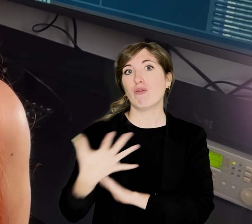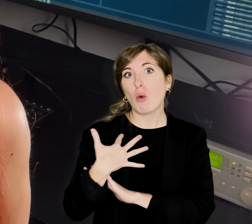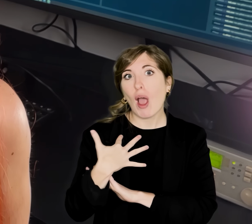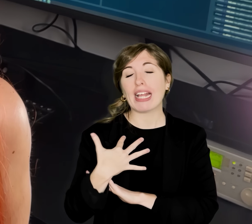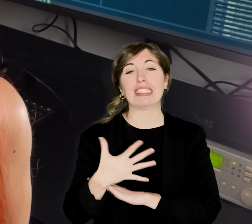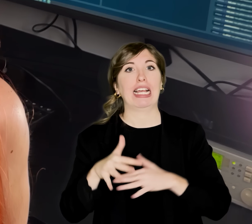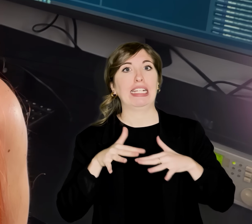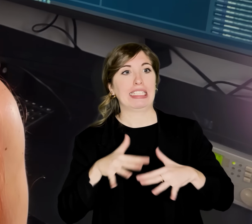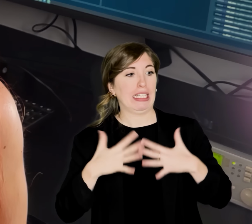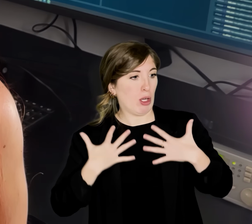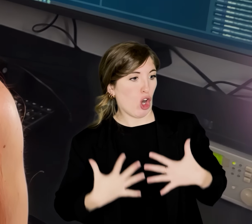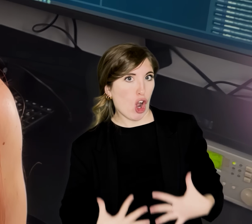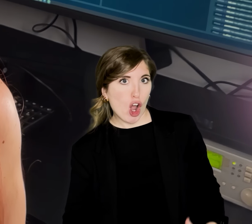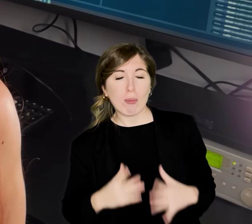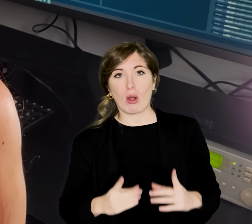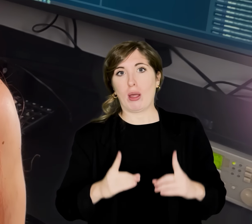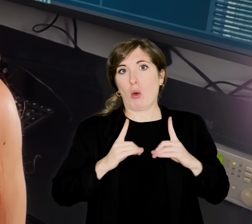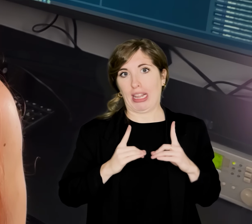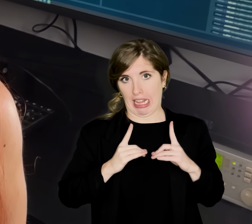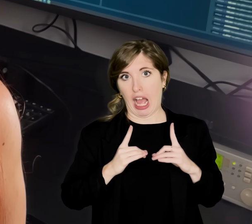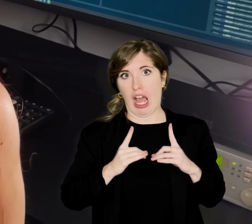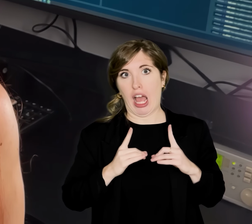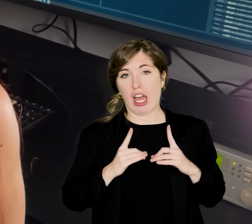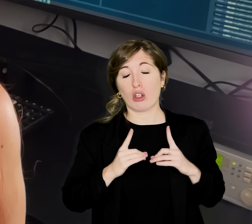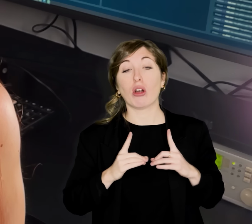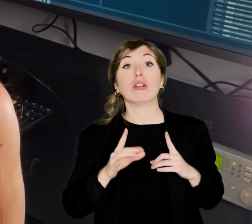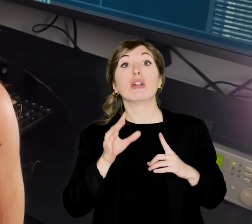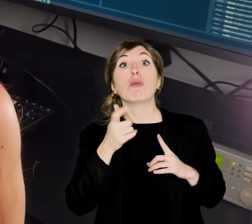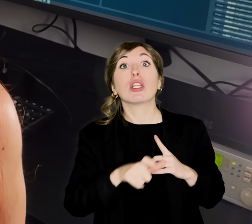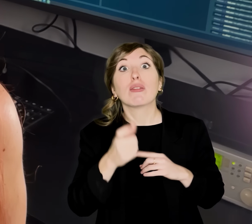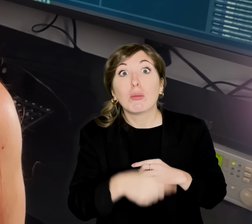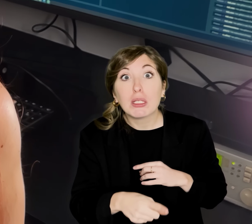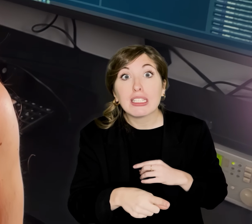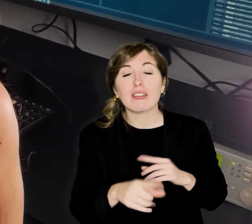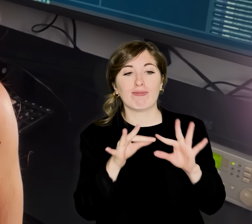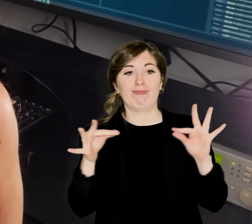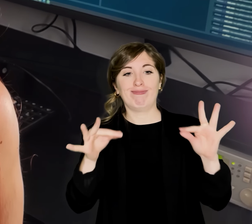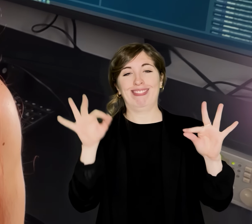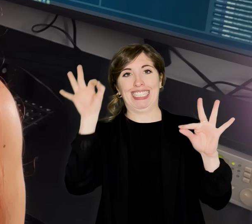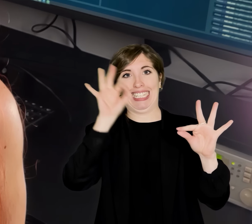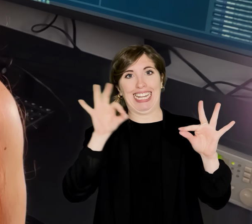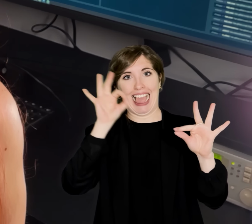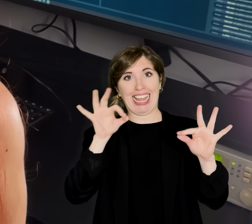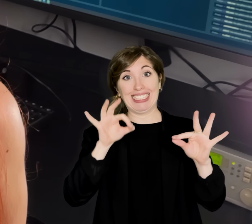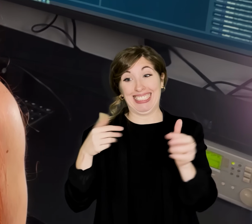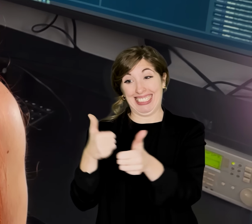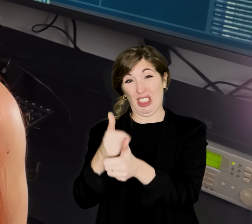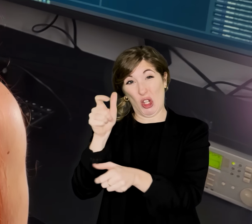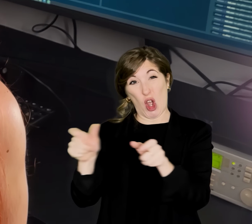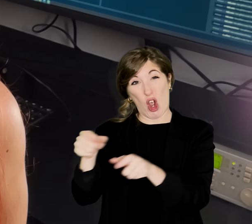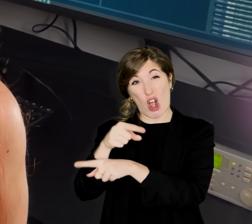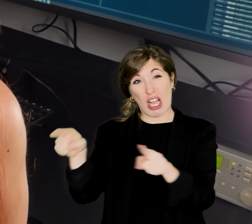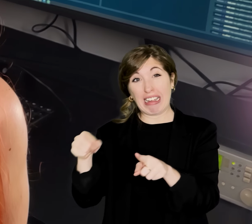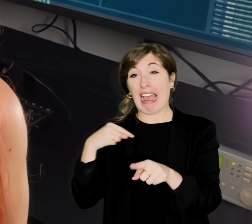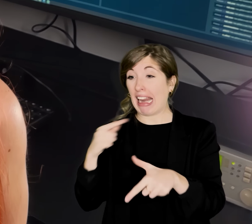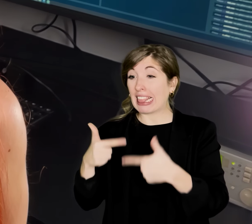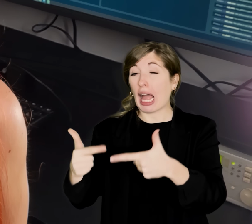immunitario per questo Ricordatevi do not Feed the stalkers non date da mangiare agli